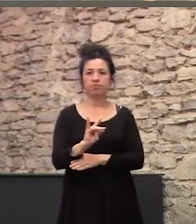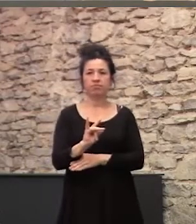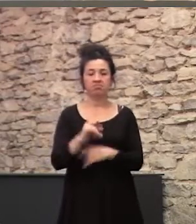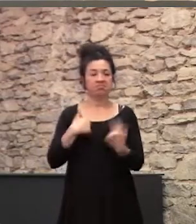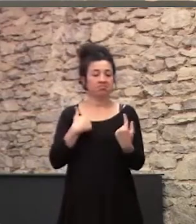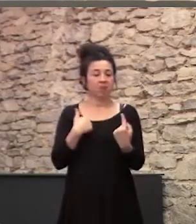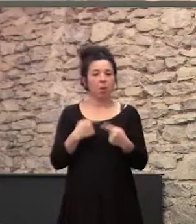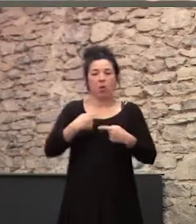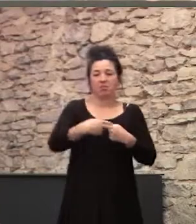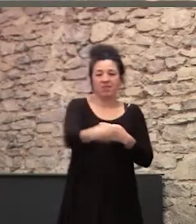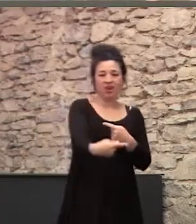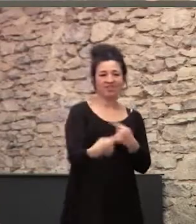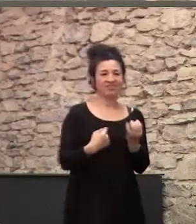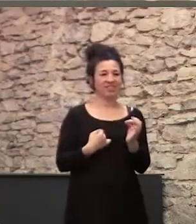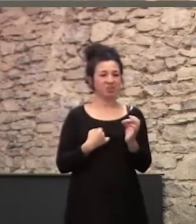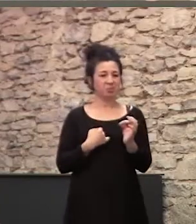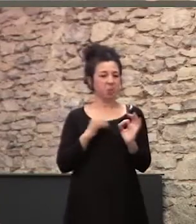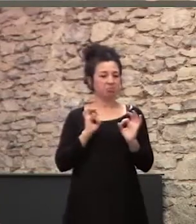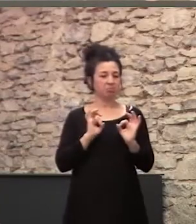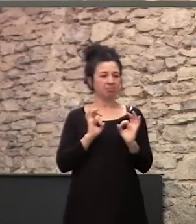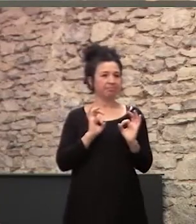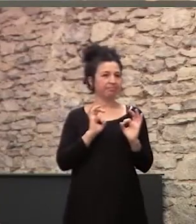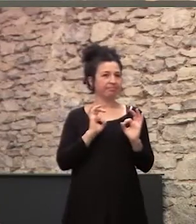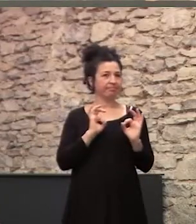aguneroko itzulpen lan horietan, ba,